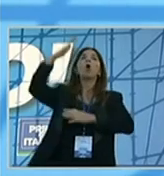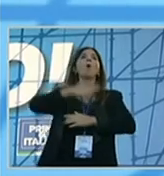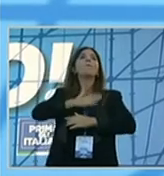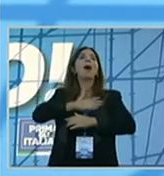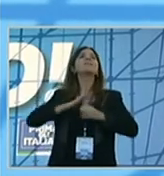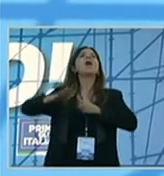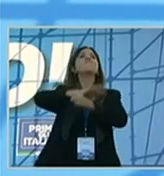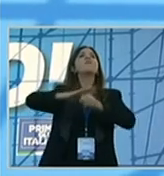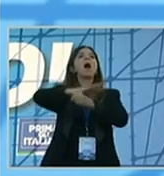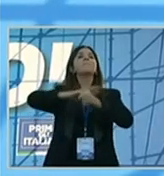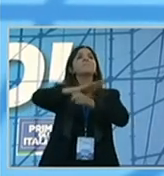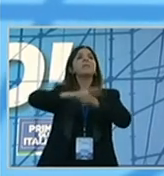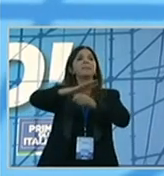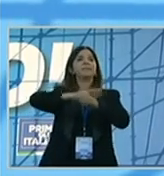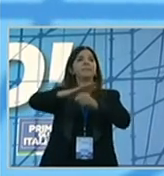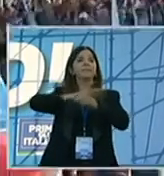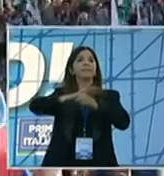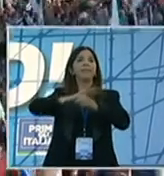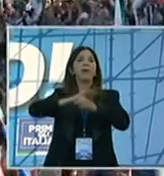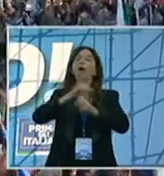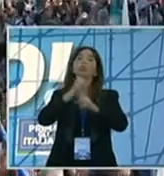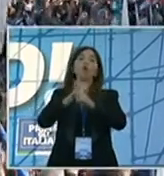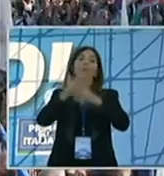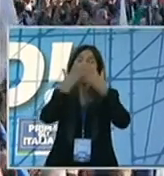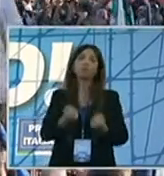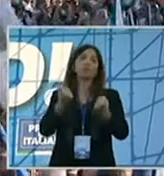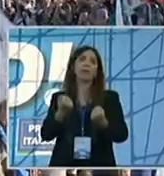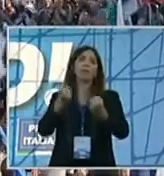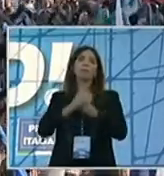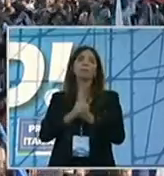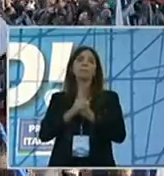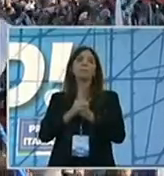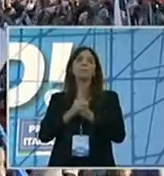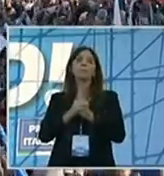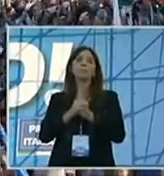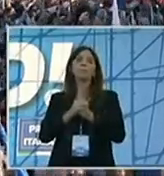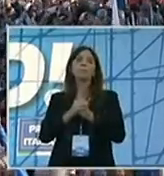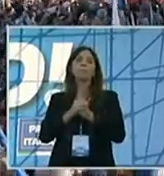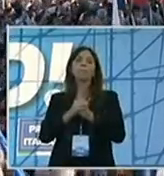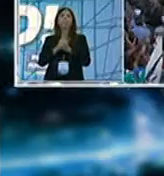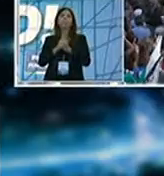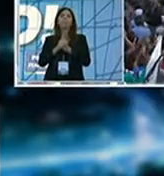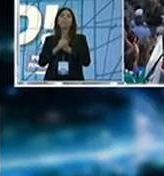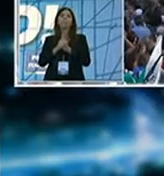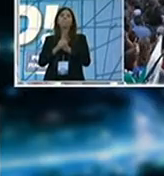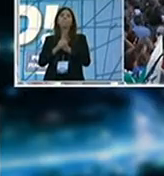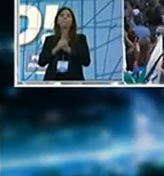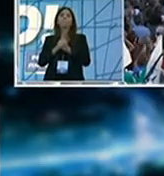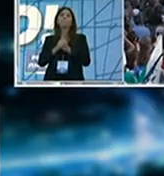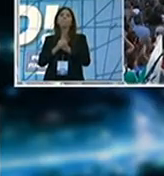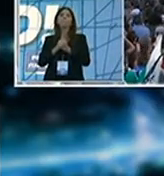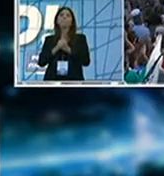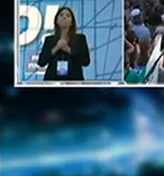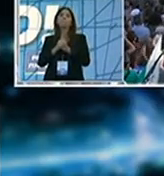famiglia, e fatevene una ragione! Allora, forse possiamo fare un primo commento di queste parole di